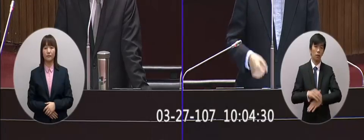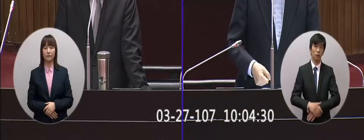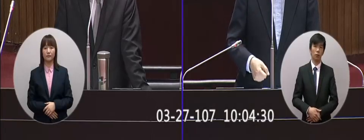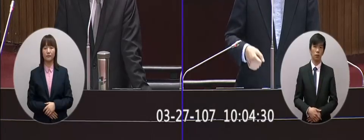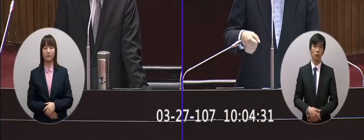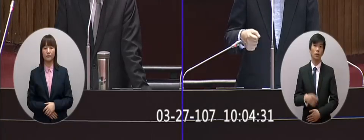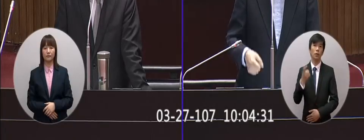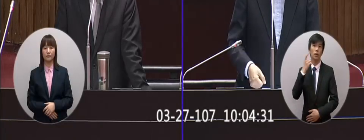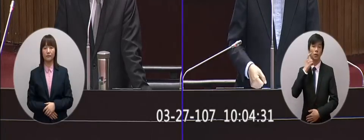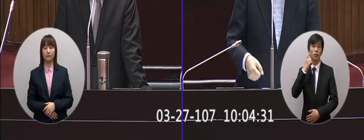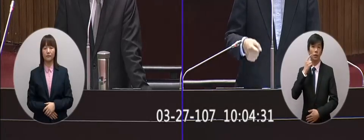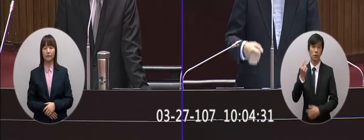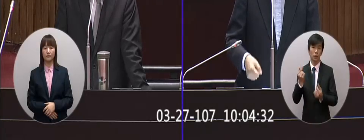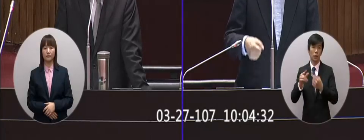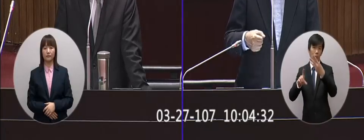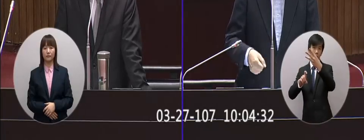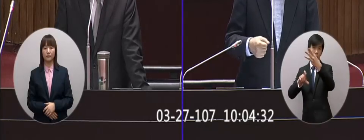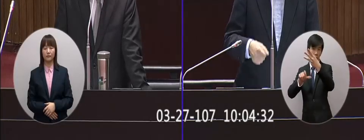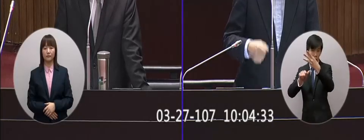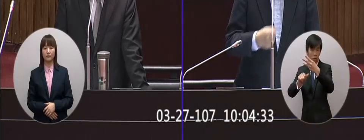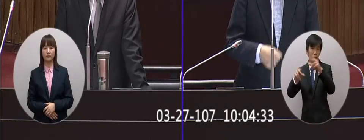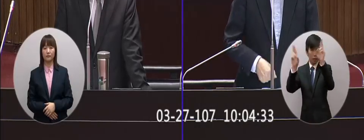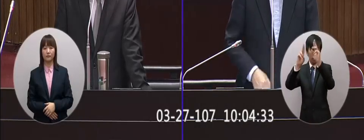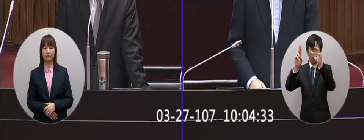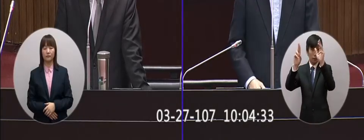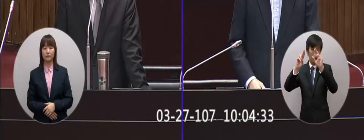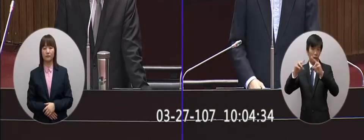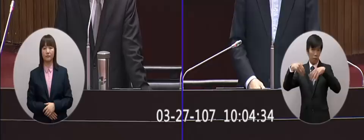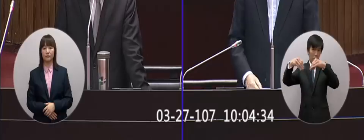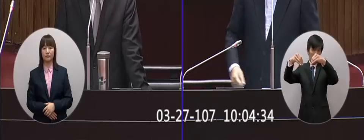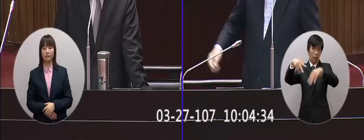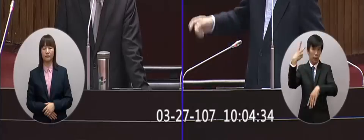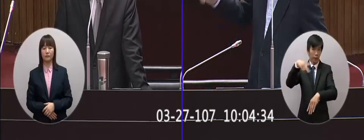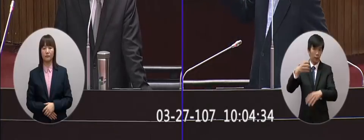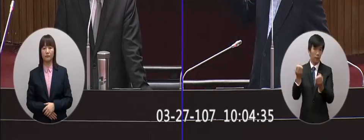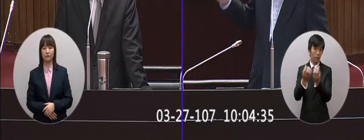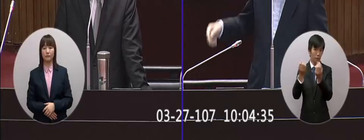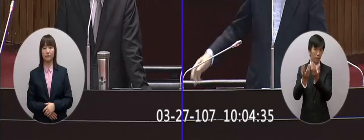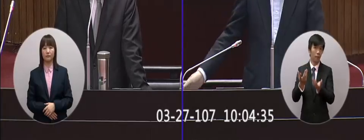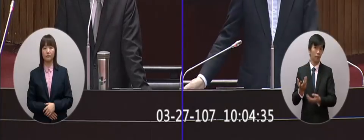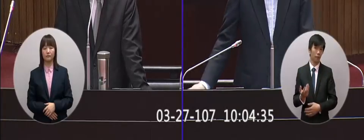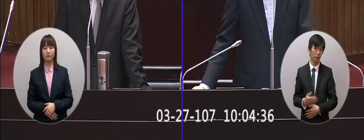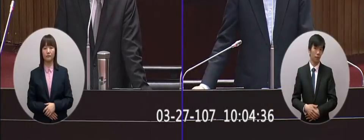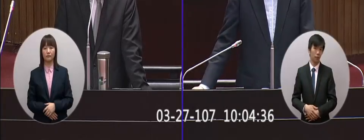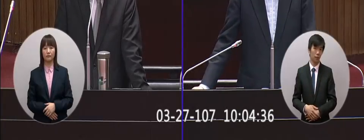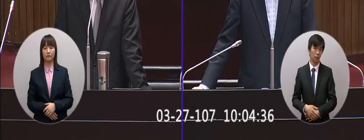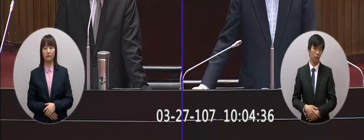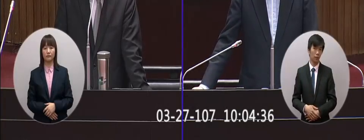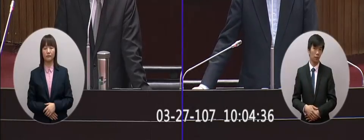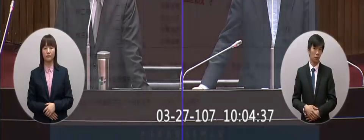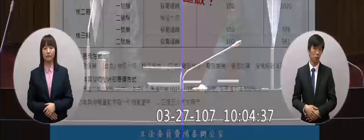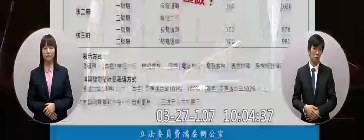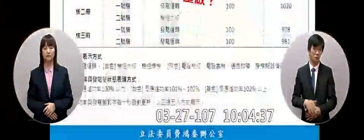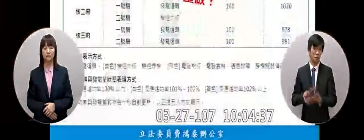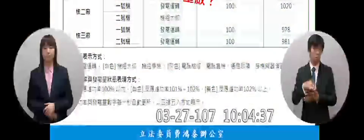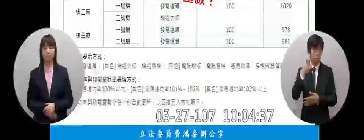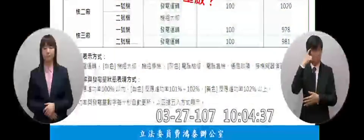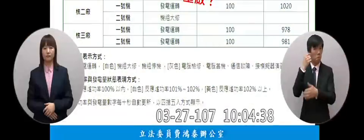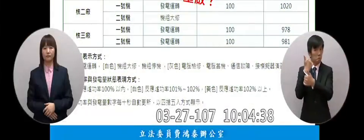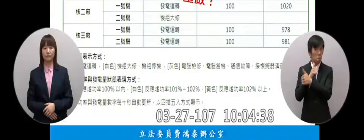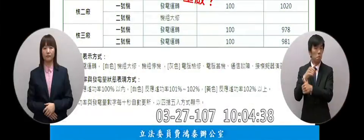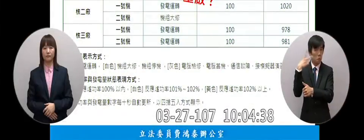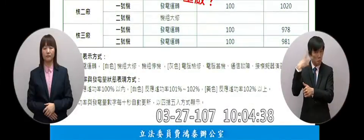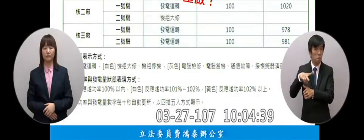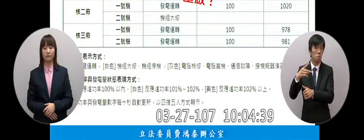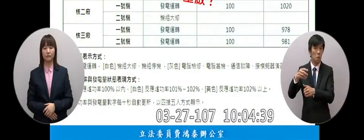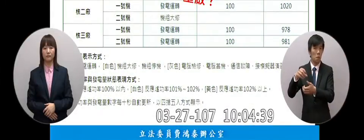比815大断电的次数还再多几次，你会不会重启，或者是你们要重启